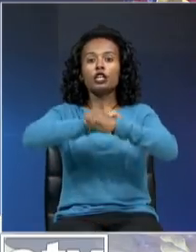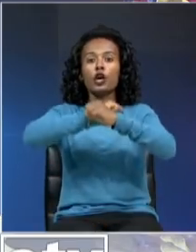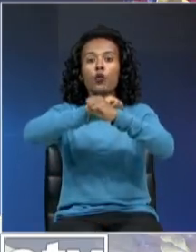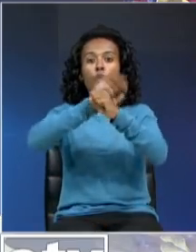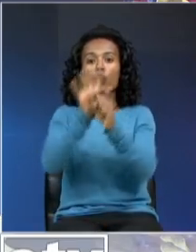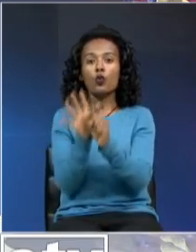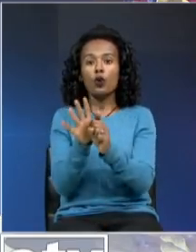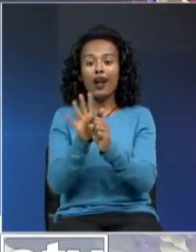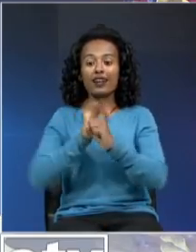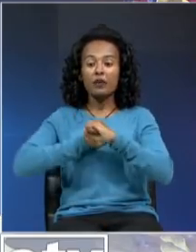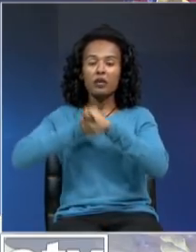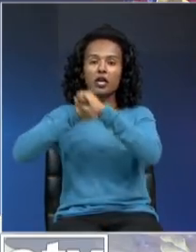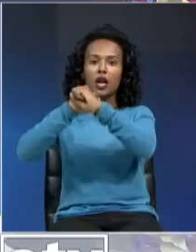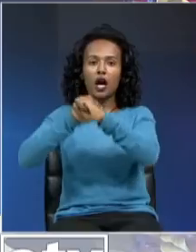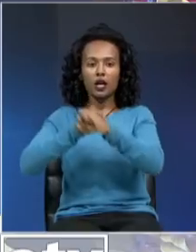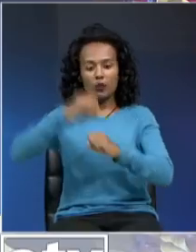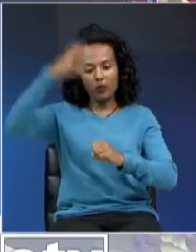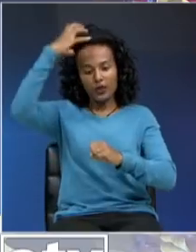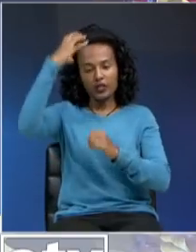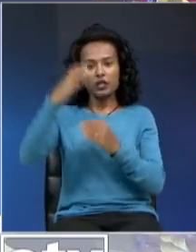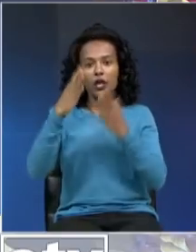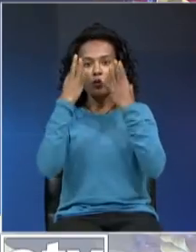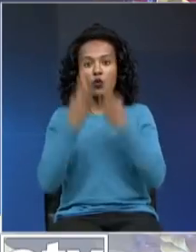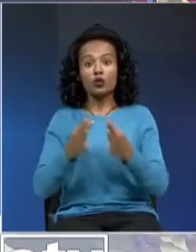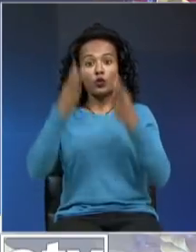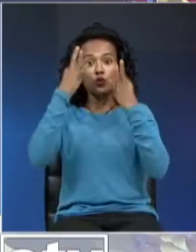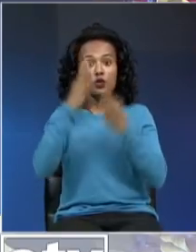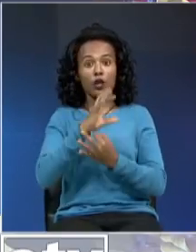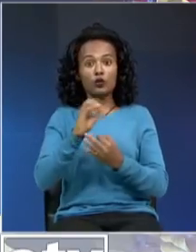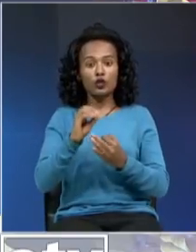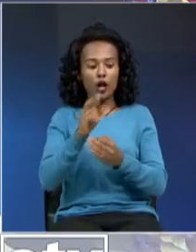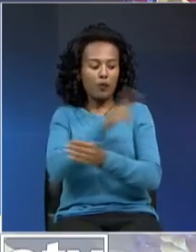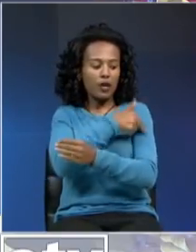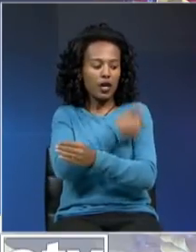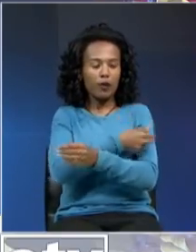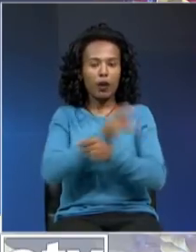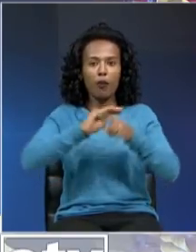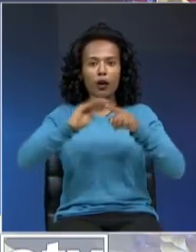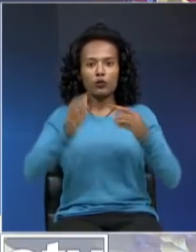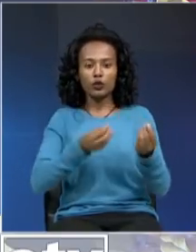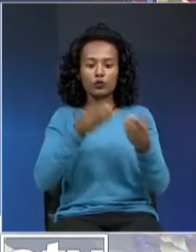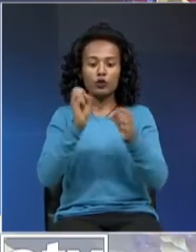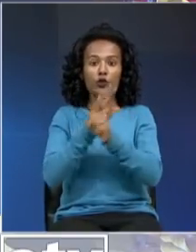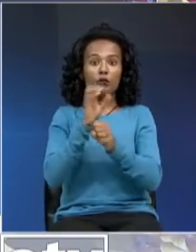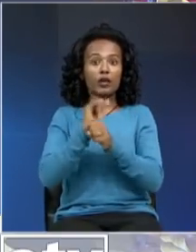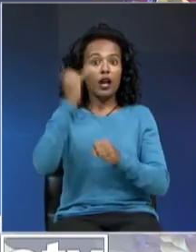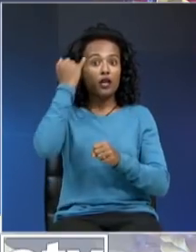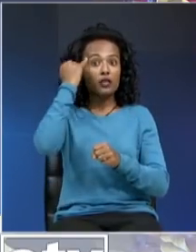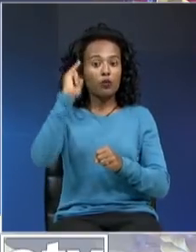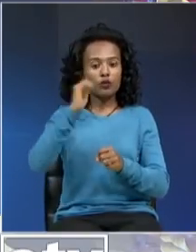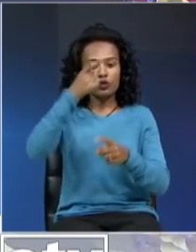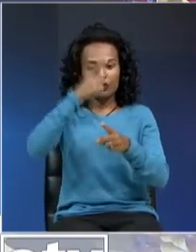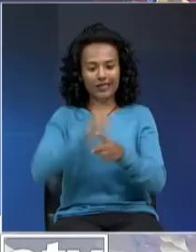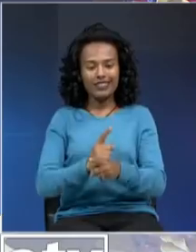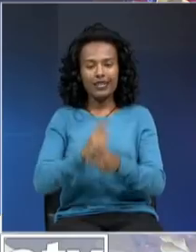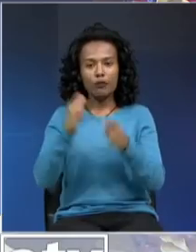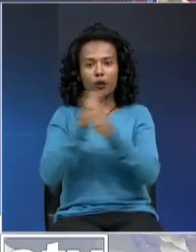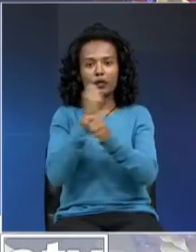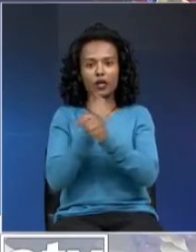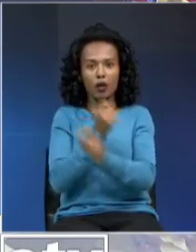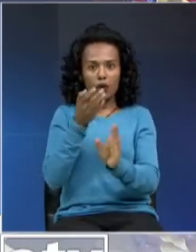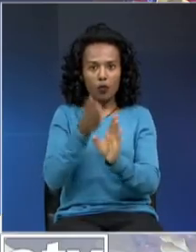የኮሮና ቫይረስን ለመከላከል በመንግስት የሚወሰኑ ውሳኔዎችና በህክምና ባለሙያዎች የሚሰጡ ምክር ሐሳቦችን በትክክል በመተግበር